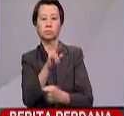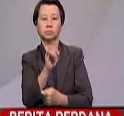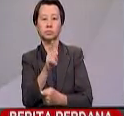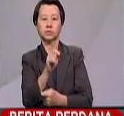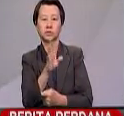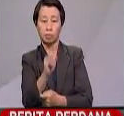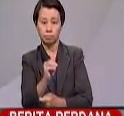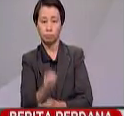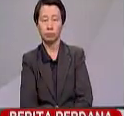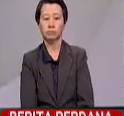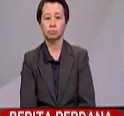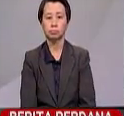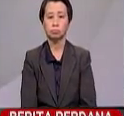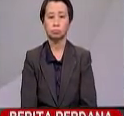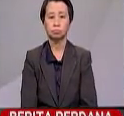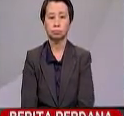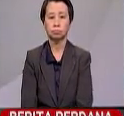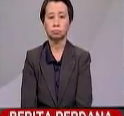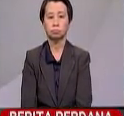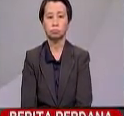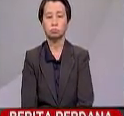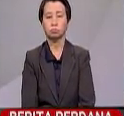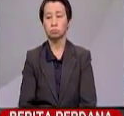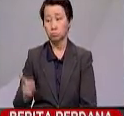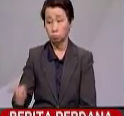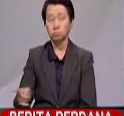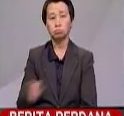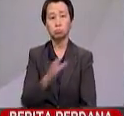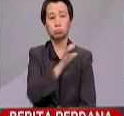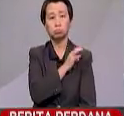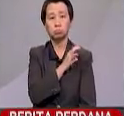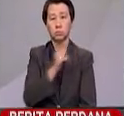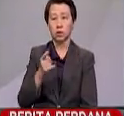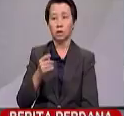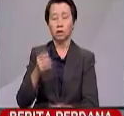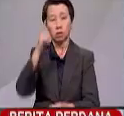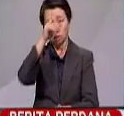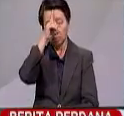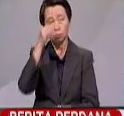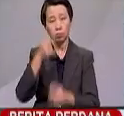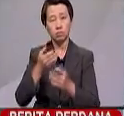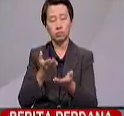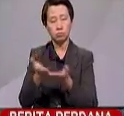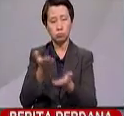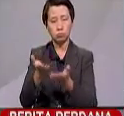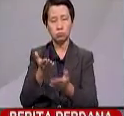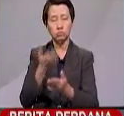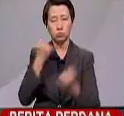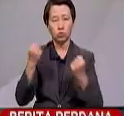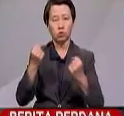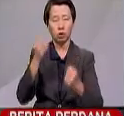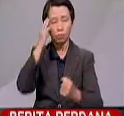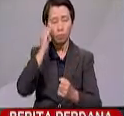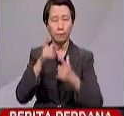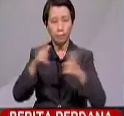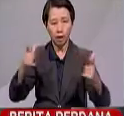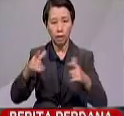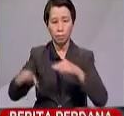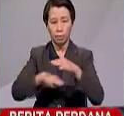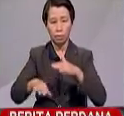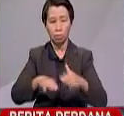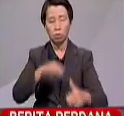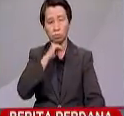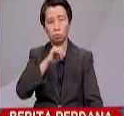Troops. Mempunyai pengalaman yang luas dalam mengendalikan pasukan, pernah menjadi ketua jurulatih pasukan di bawah 23